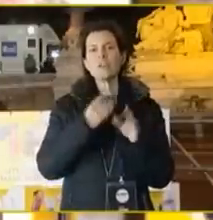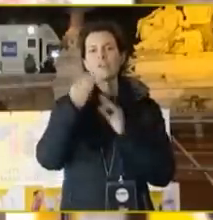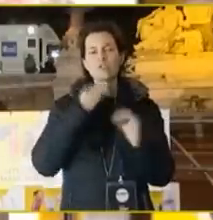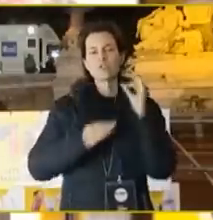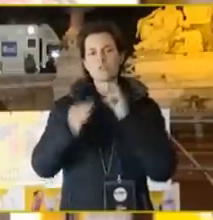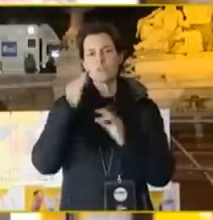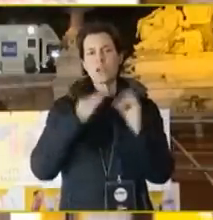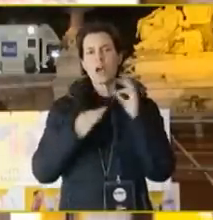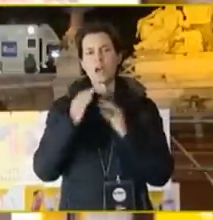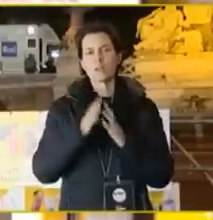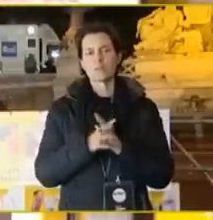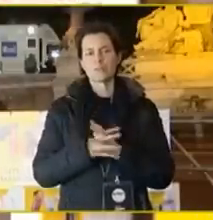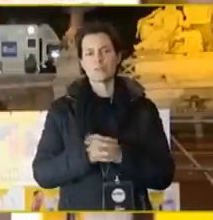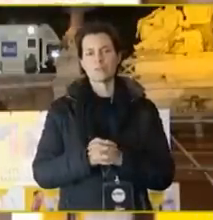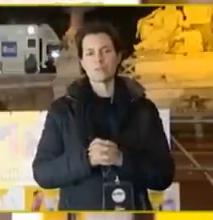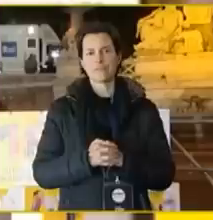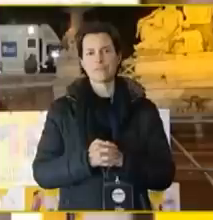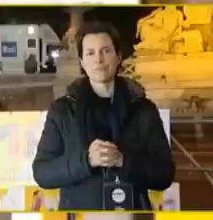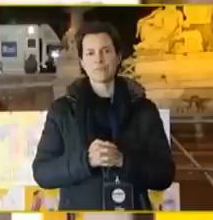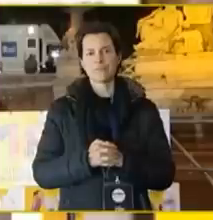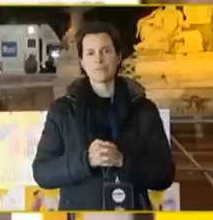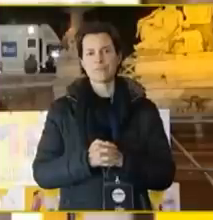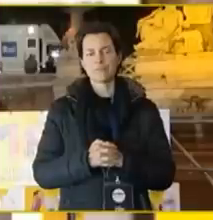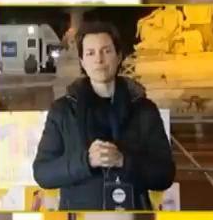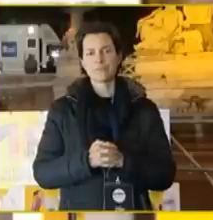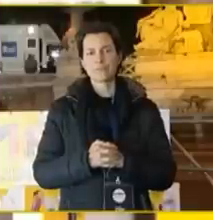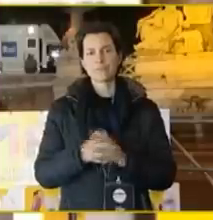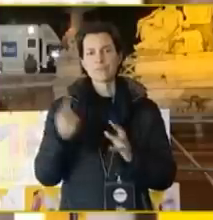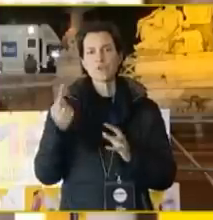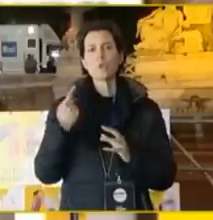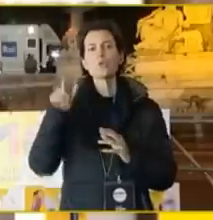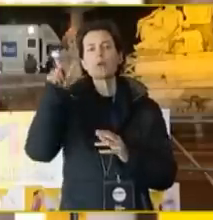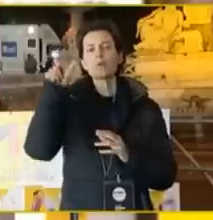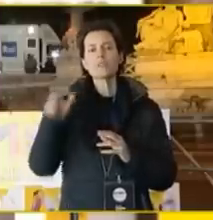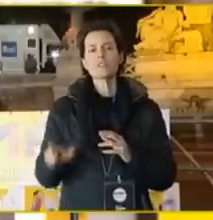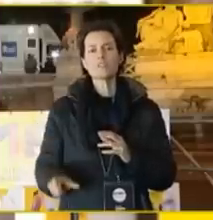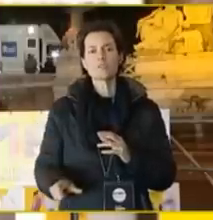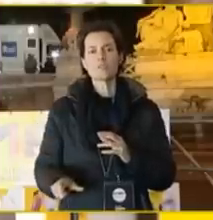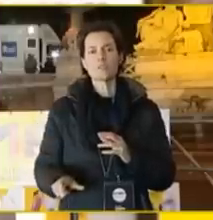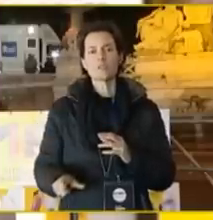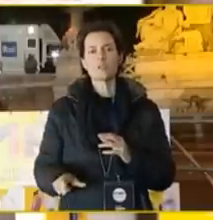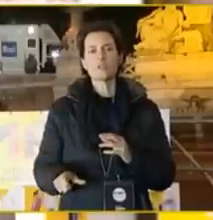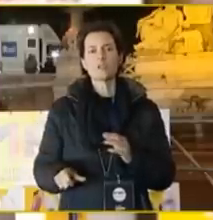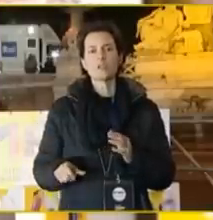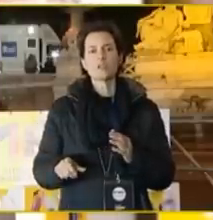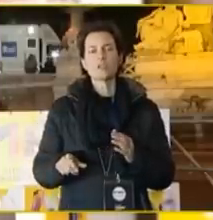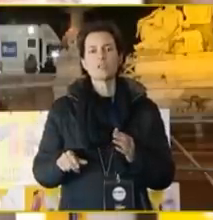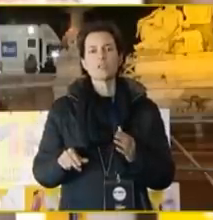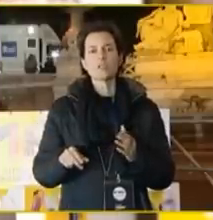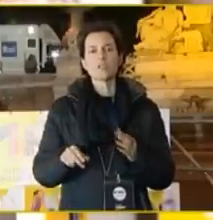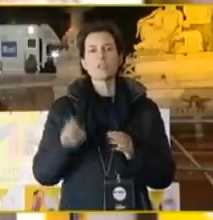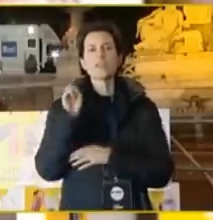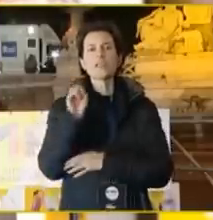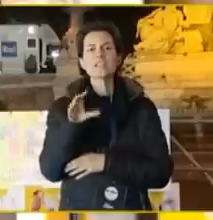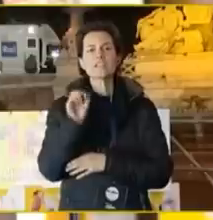perché una persona che insegna alla Sant'Anna di Pisa all'età di